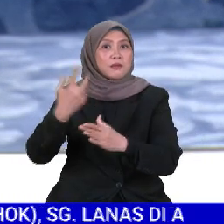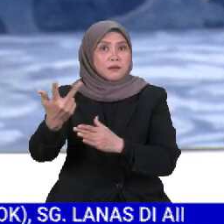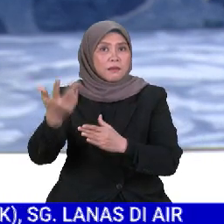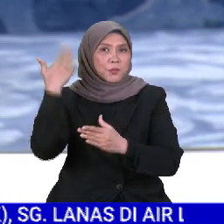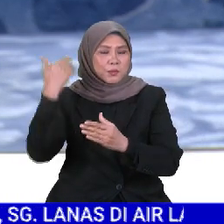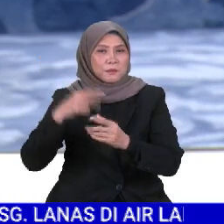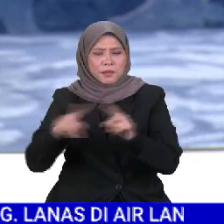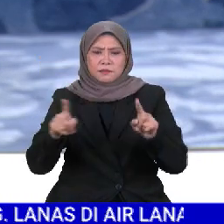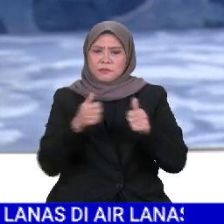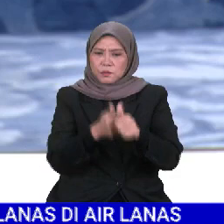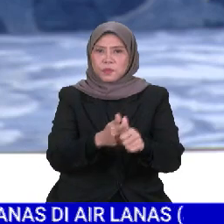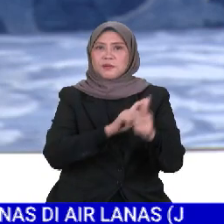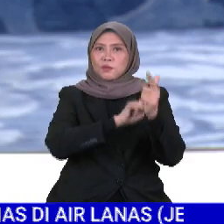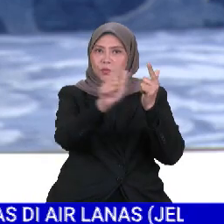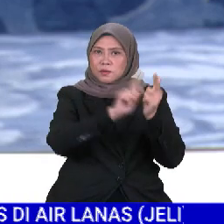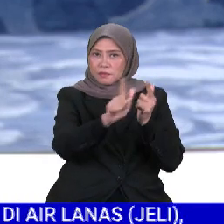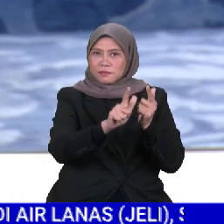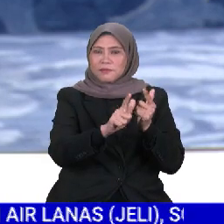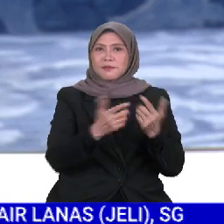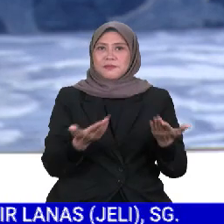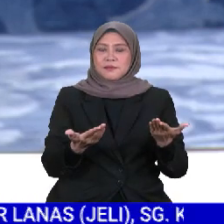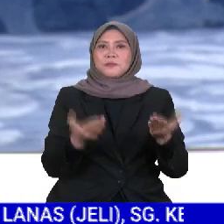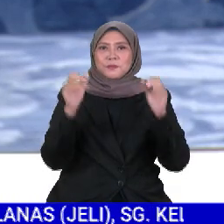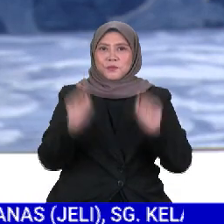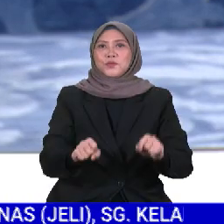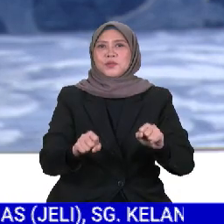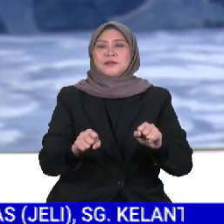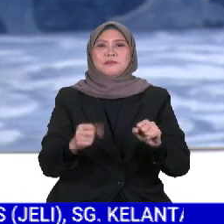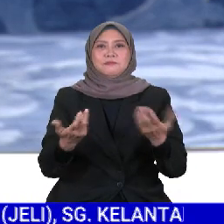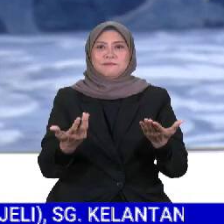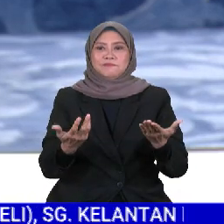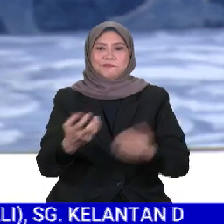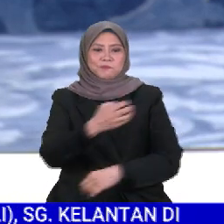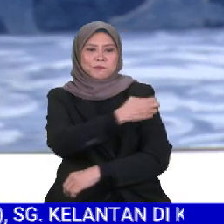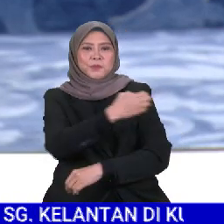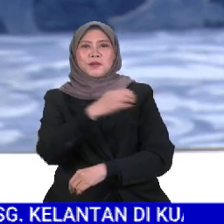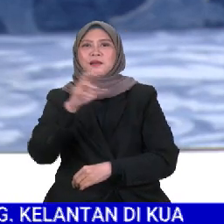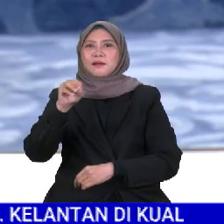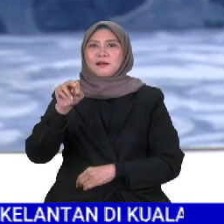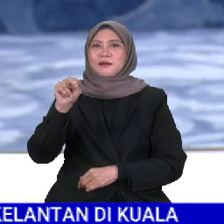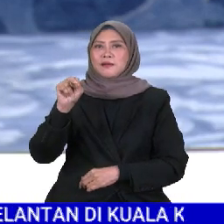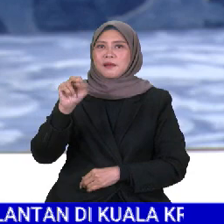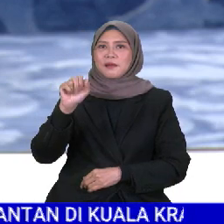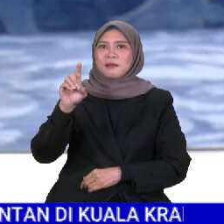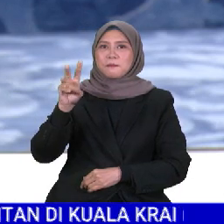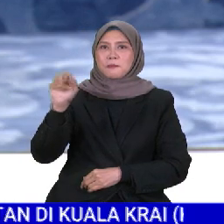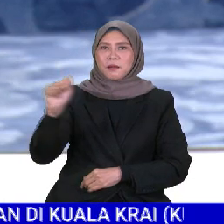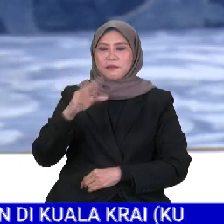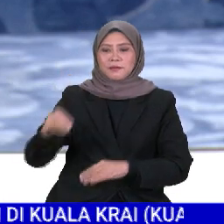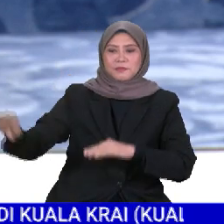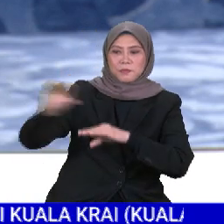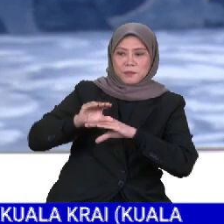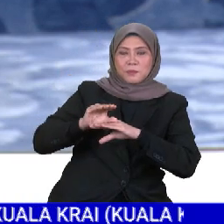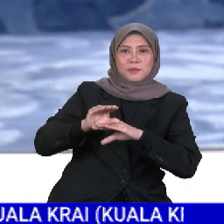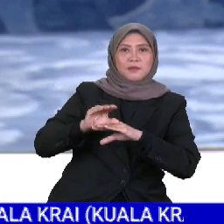tetapi penyesuaian dari kelulusan yang ada supaya dapat diperkasakan NADMA dan peruntukan tambahan untuk khususnya